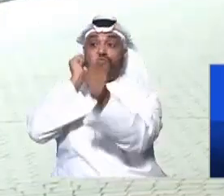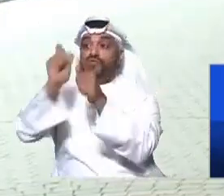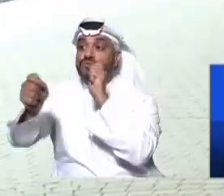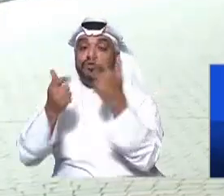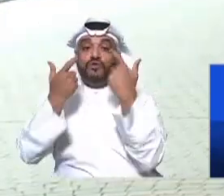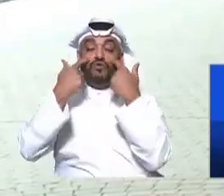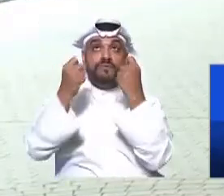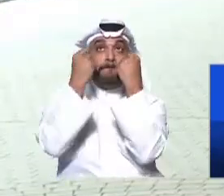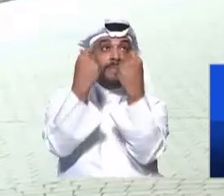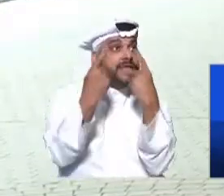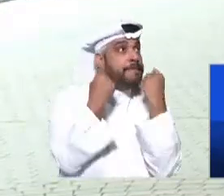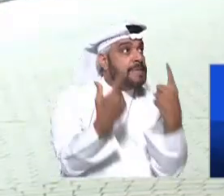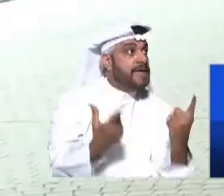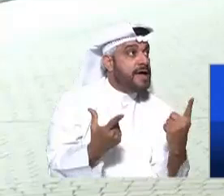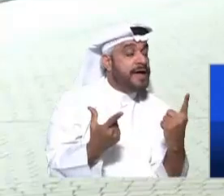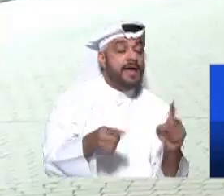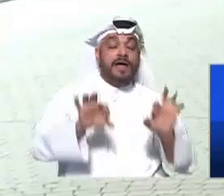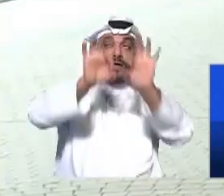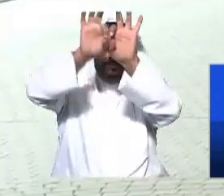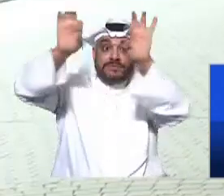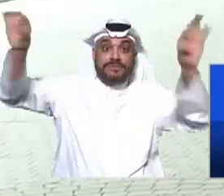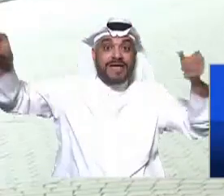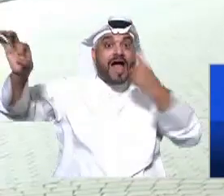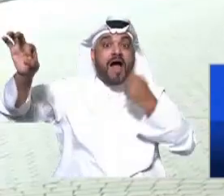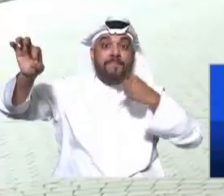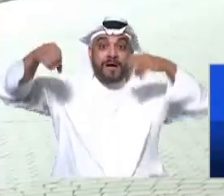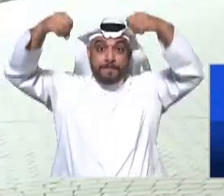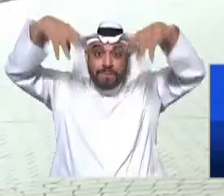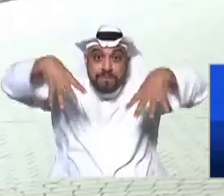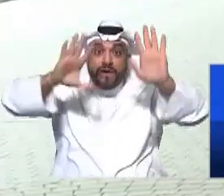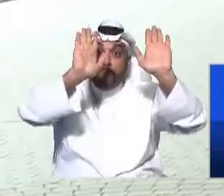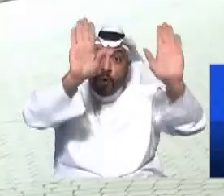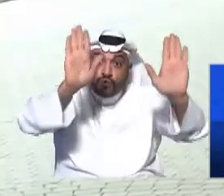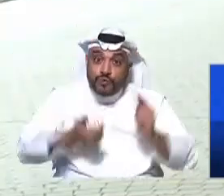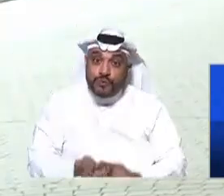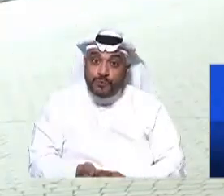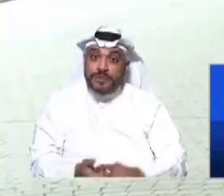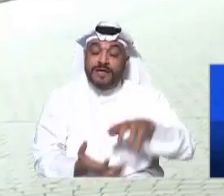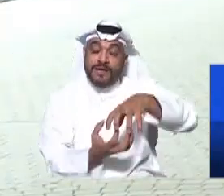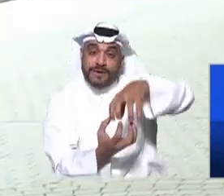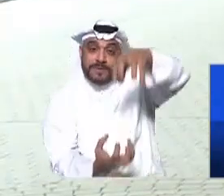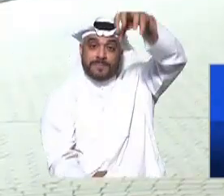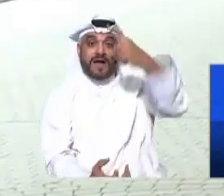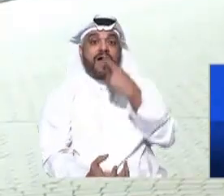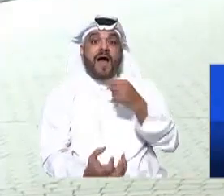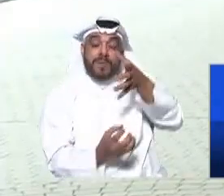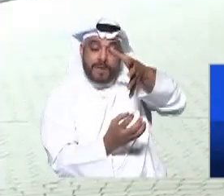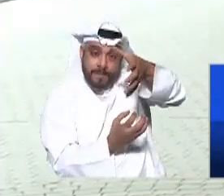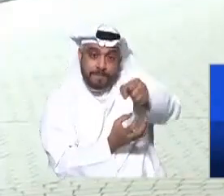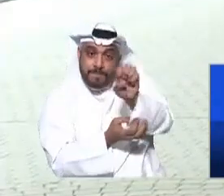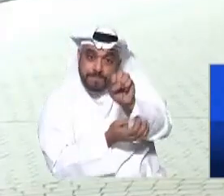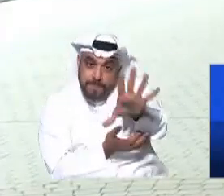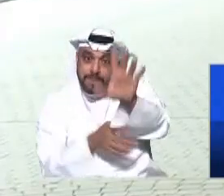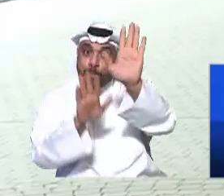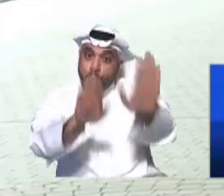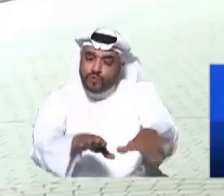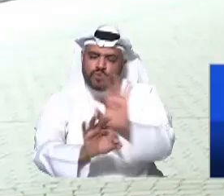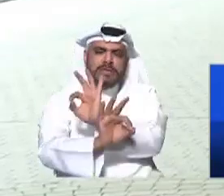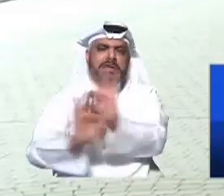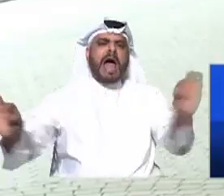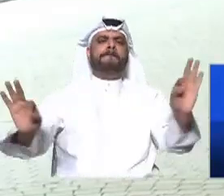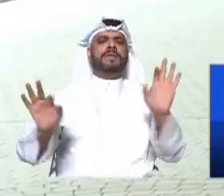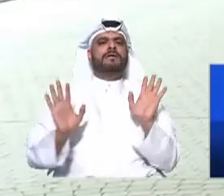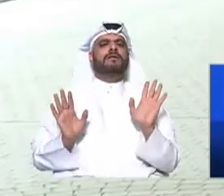فرق الأطفاء تغيم المخاطر، تغيم أماكن التجمعات، وتلجأ دائما إلى الأكثر خطورة ثم الأقل من ذلك،